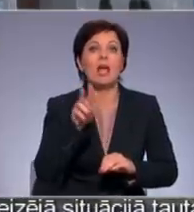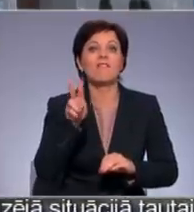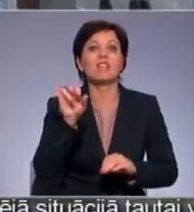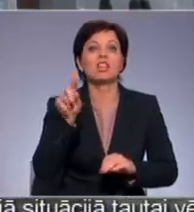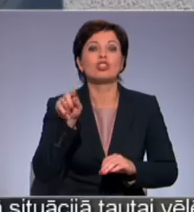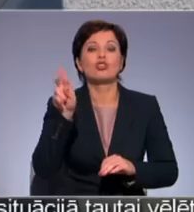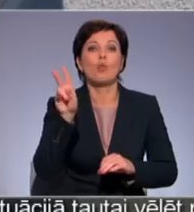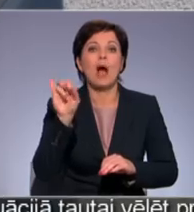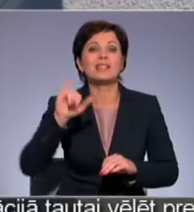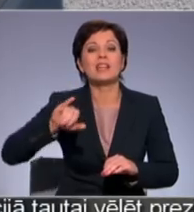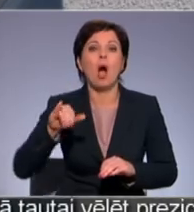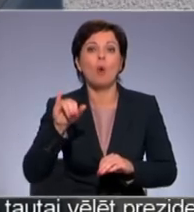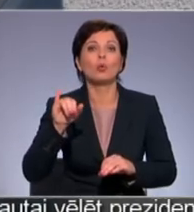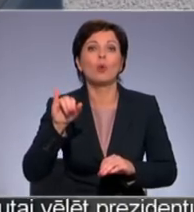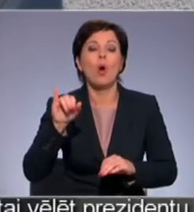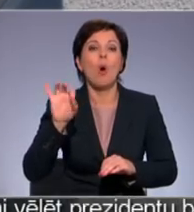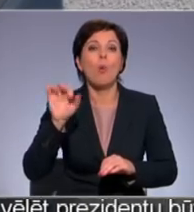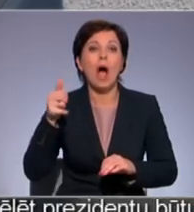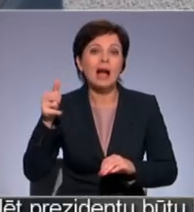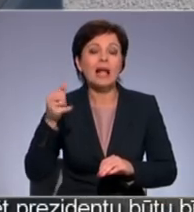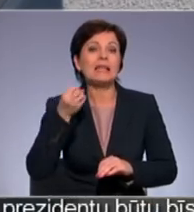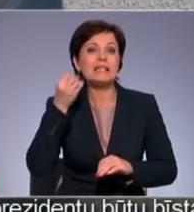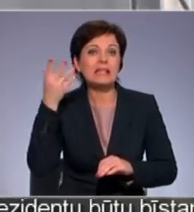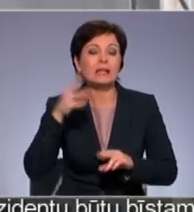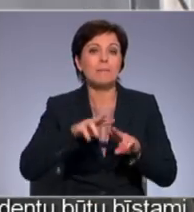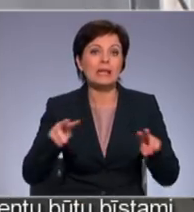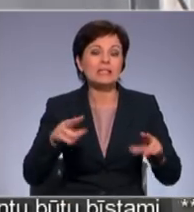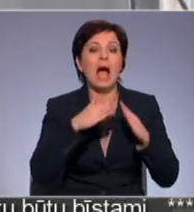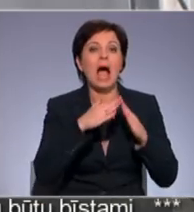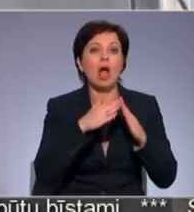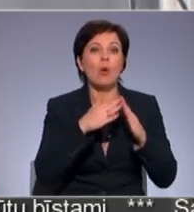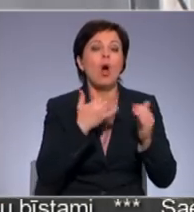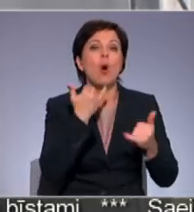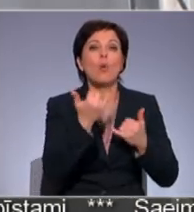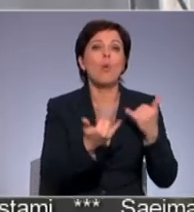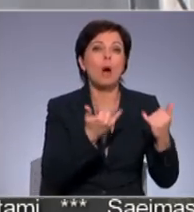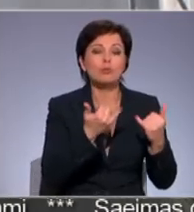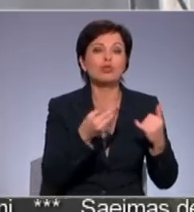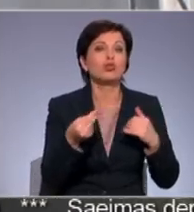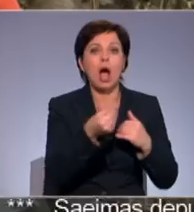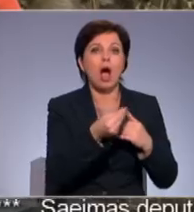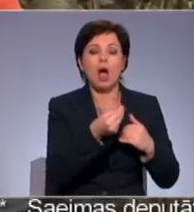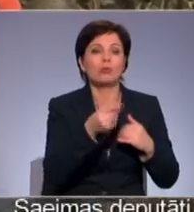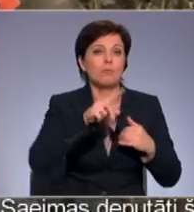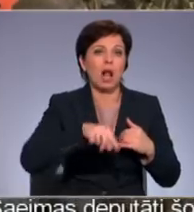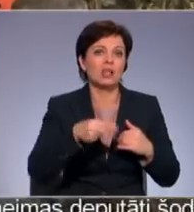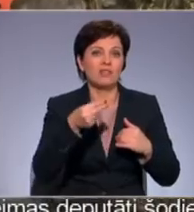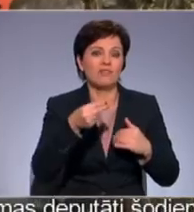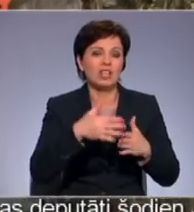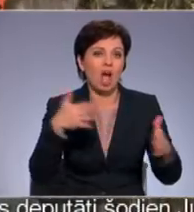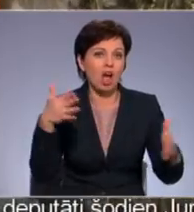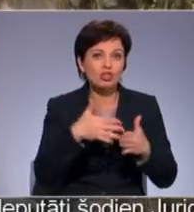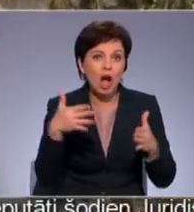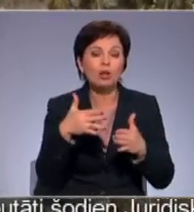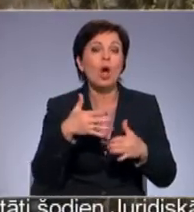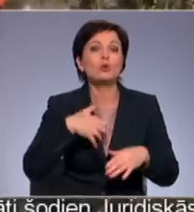un Jaunaglonā. Izglītības un zinātnes ministrija norāda, ka ēku uzturēšana prasa lielus finanšu izdevumus, turklāt skolānu skaits